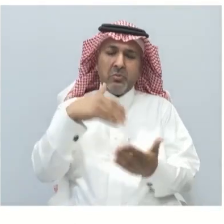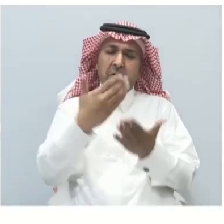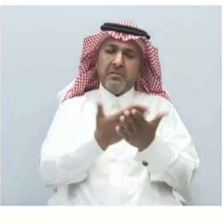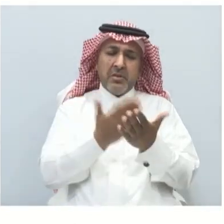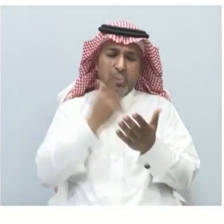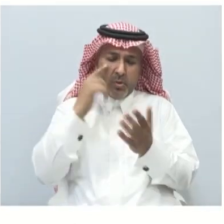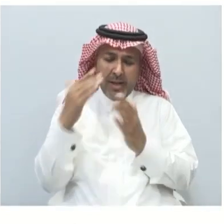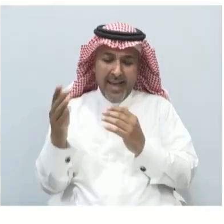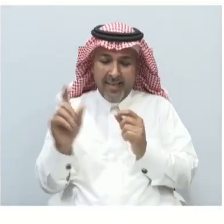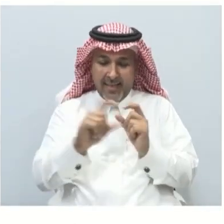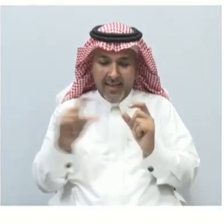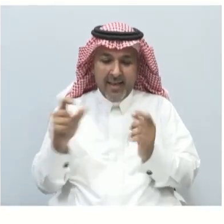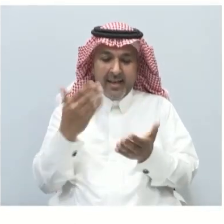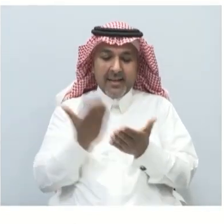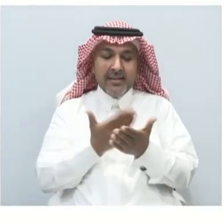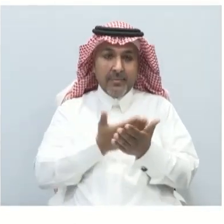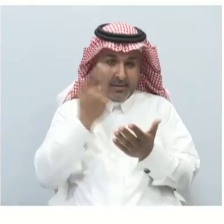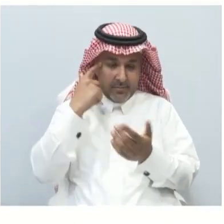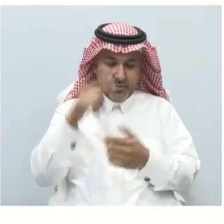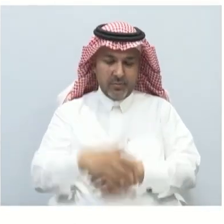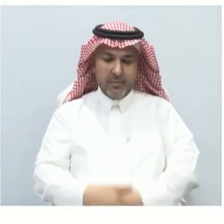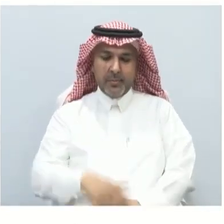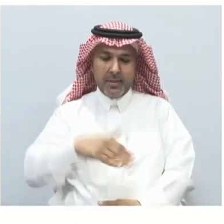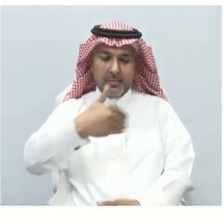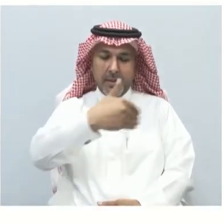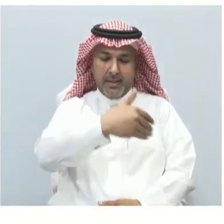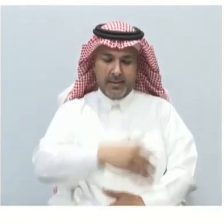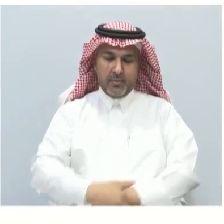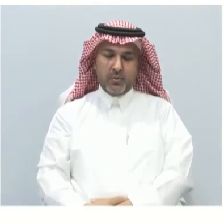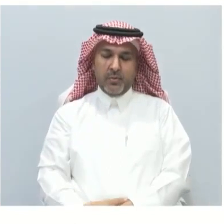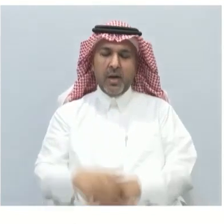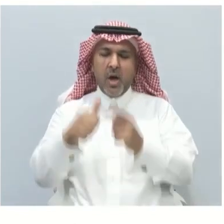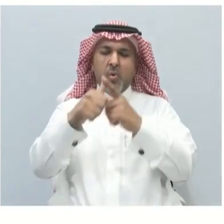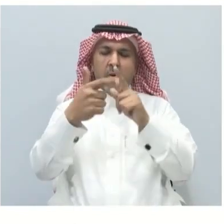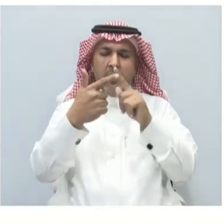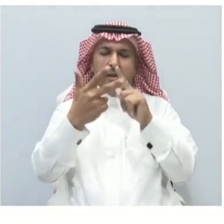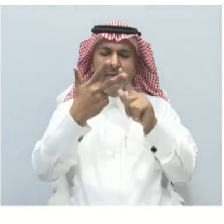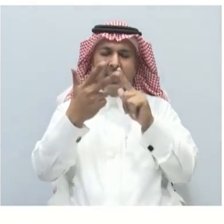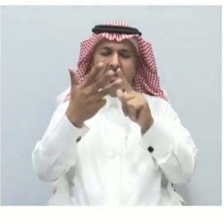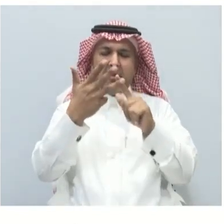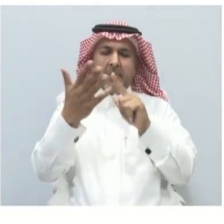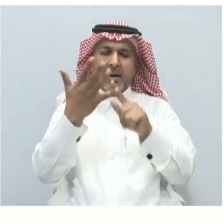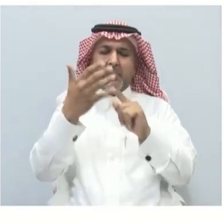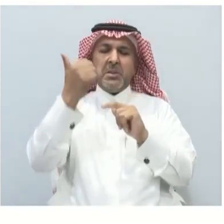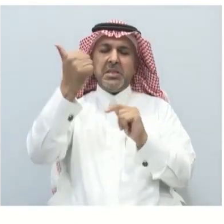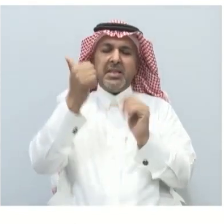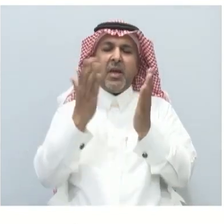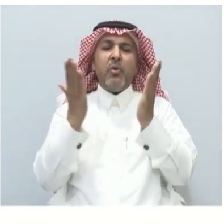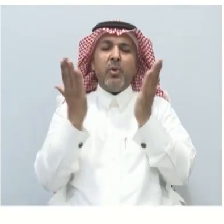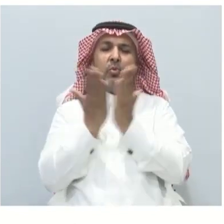الاضمحلال الاوسي بيانيا ونختم بتحويل التمثيلات البيانيه اللي هي الانسحاب